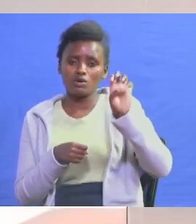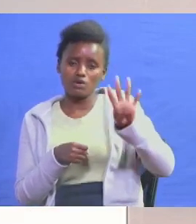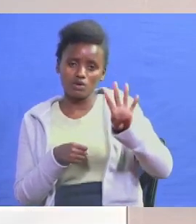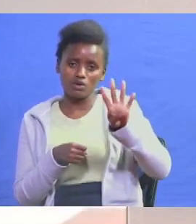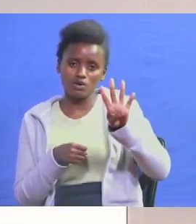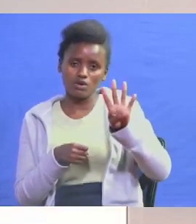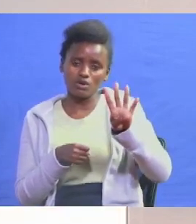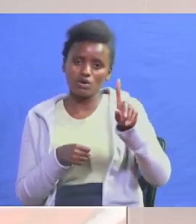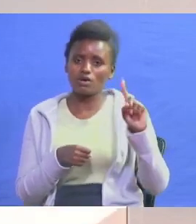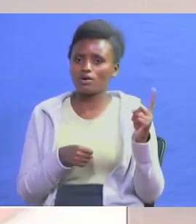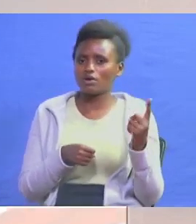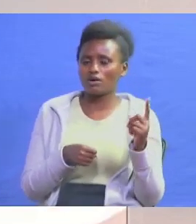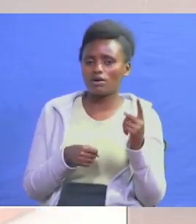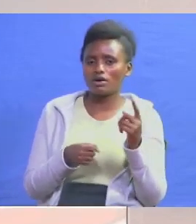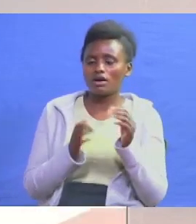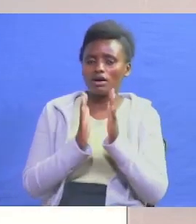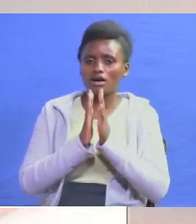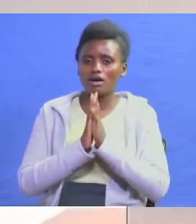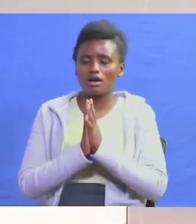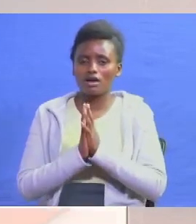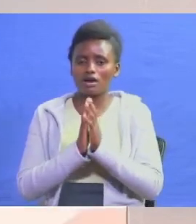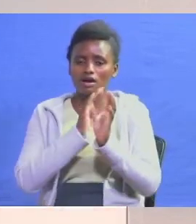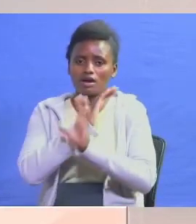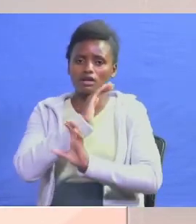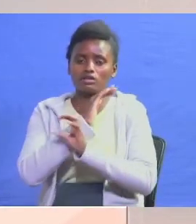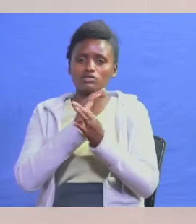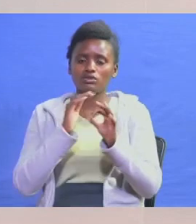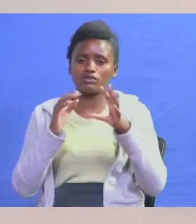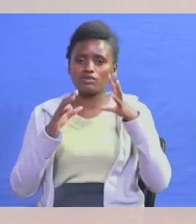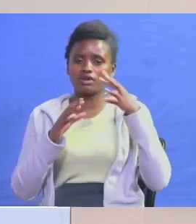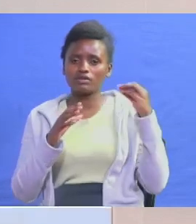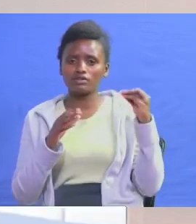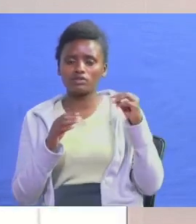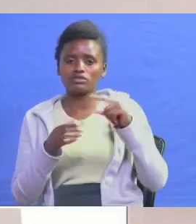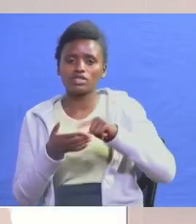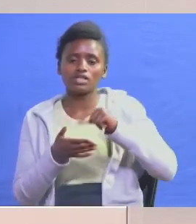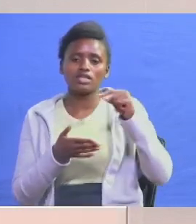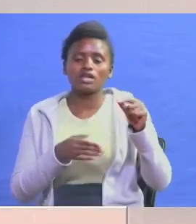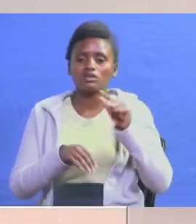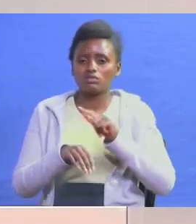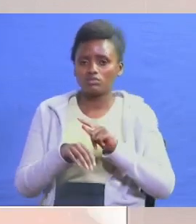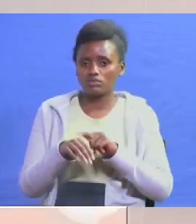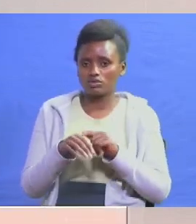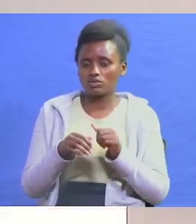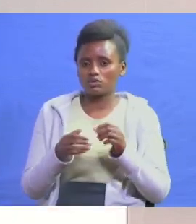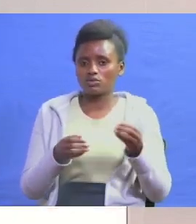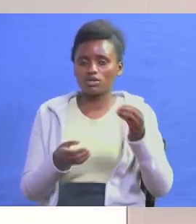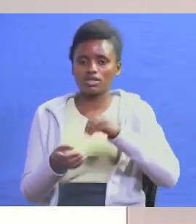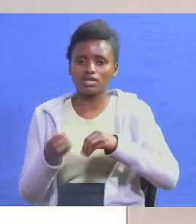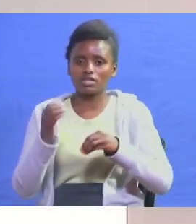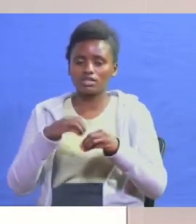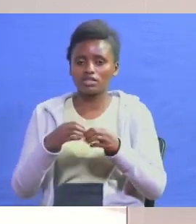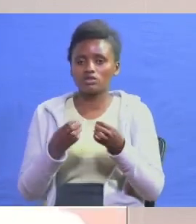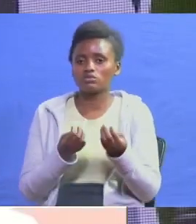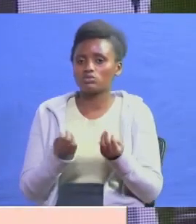Nairobi, Mudavadi aliyaomba mataifa ya Afrika kuchukua nafasi hiyo kuwekeza ili kuboresha mazingira.